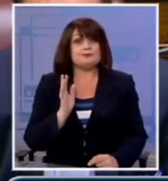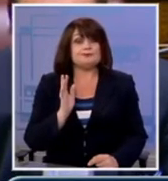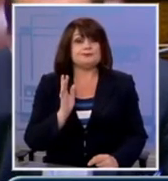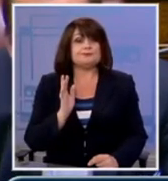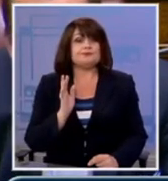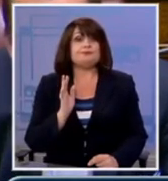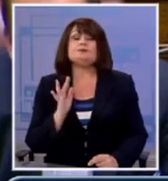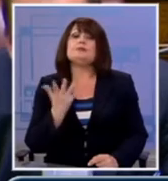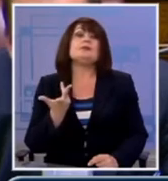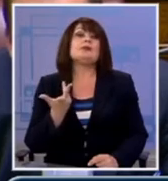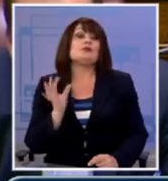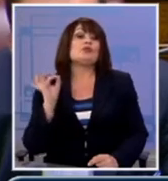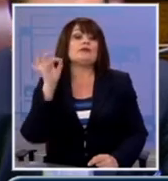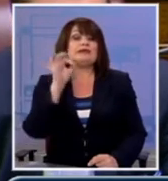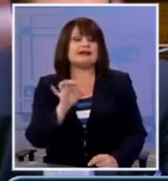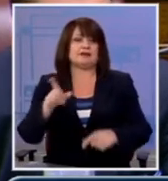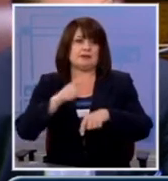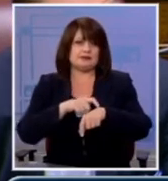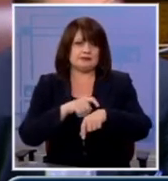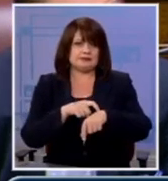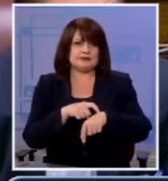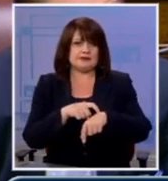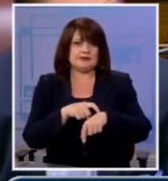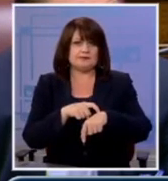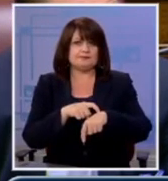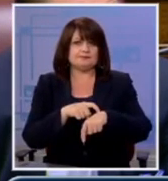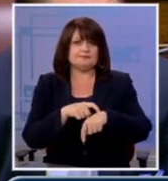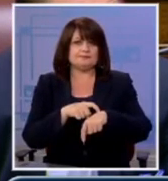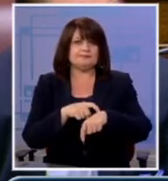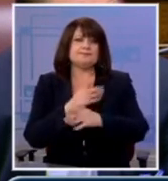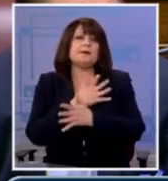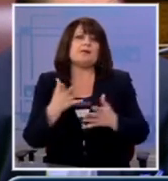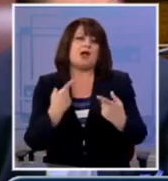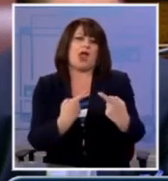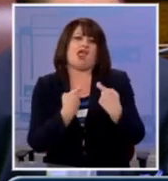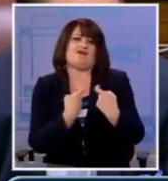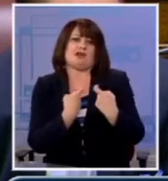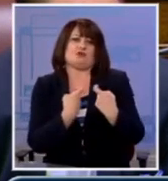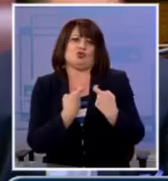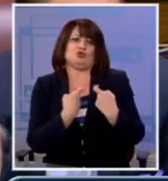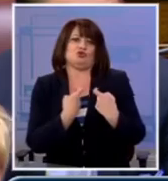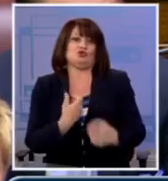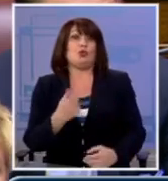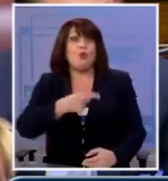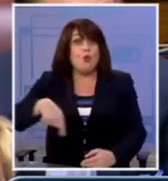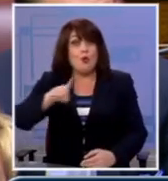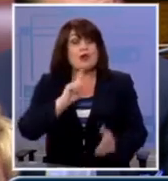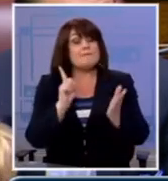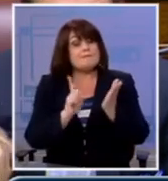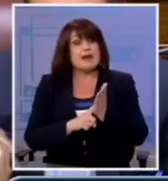ότι βρισκόμαστε αυτή τη στιγμή κάτω από ένα τεράστιο εκβιασμό. Καλούμεθα όλοι